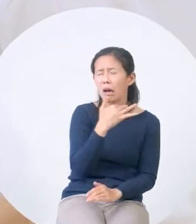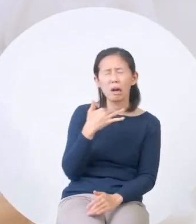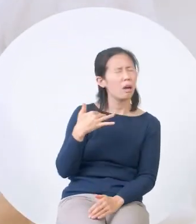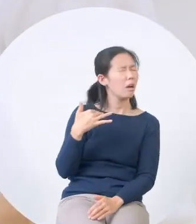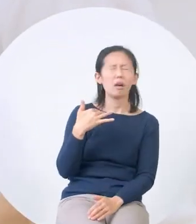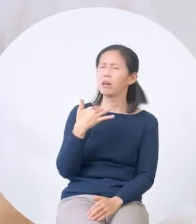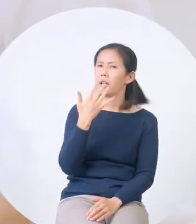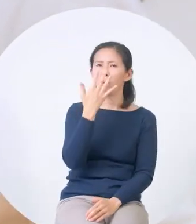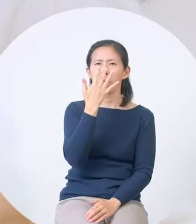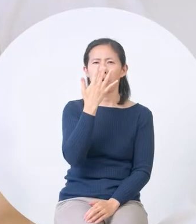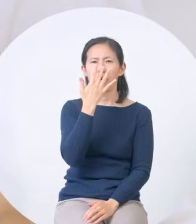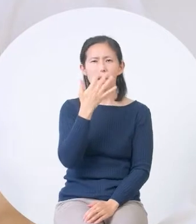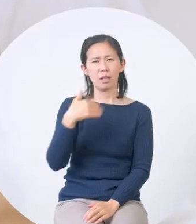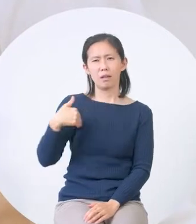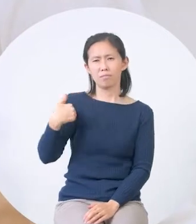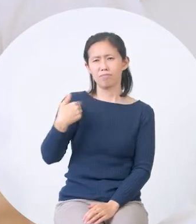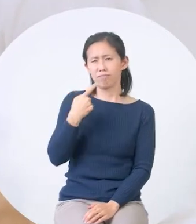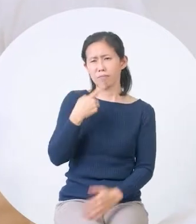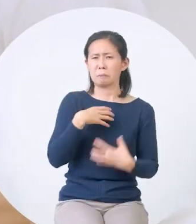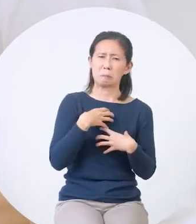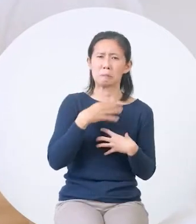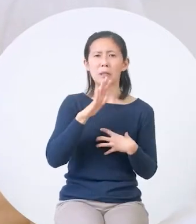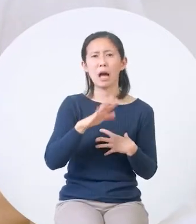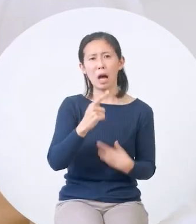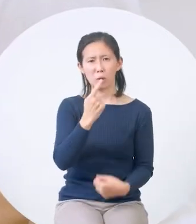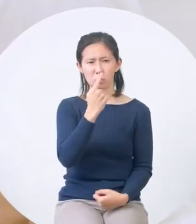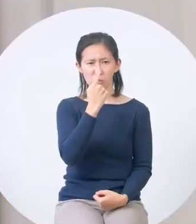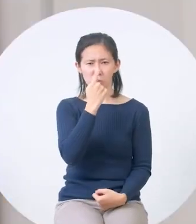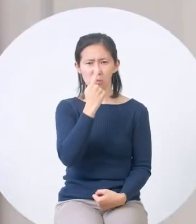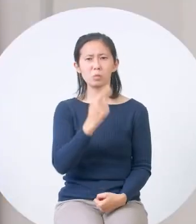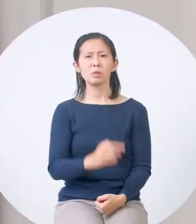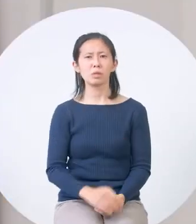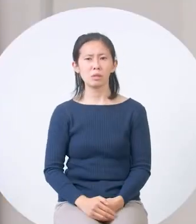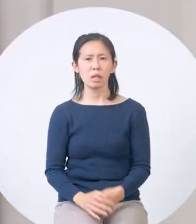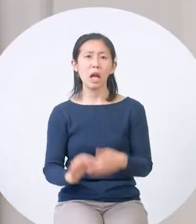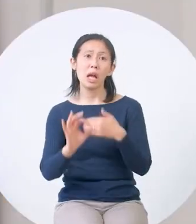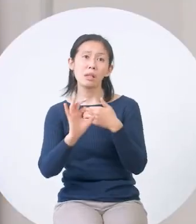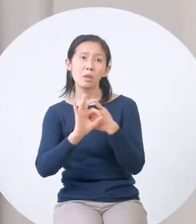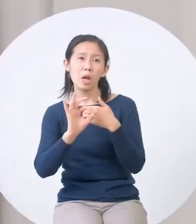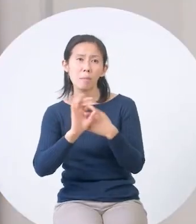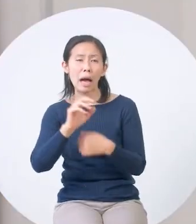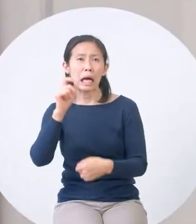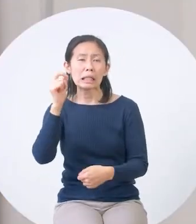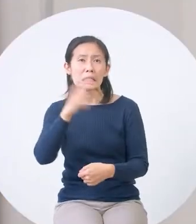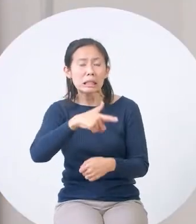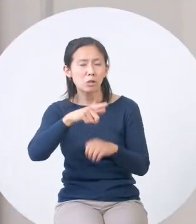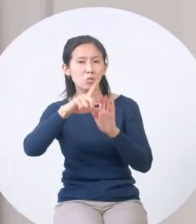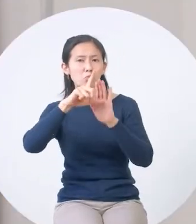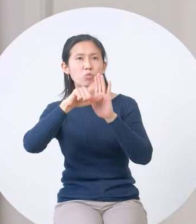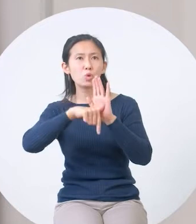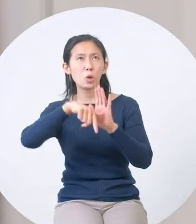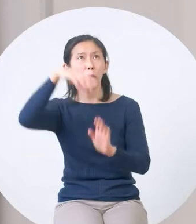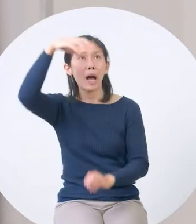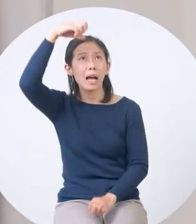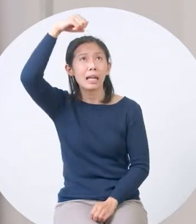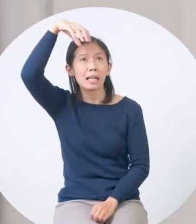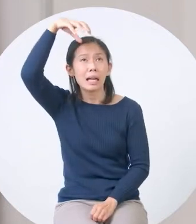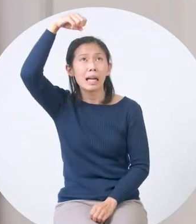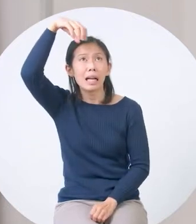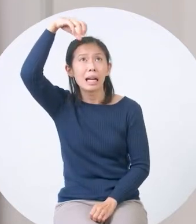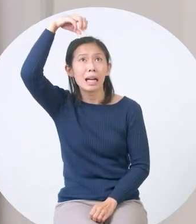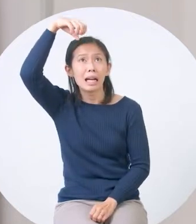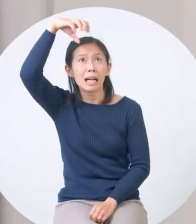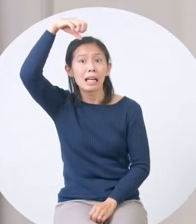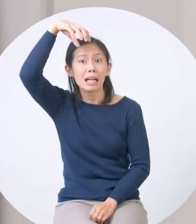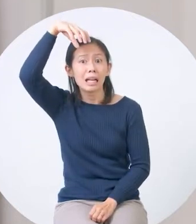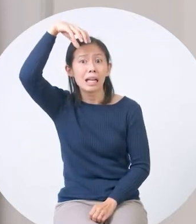には気づくことができないという点があるので、例えば緊急時は照明をチカチカつ